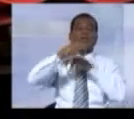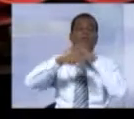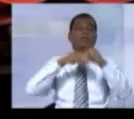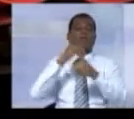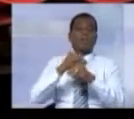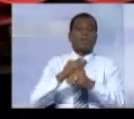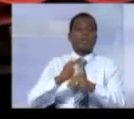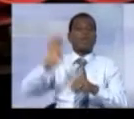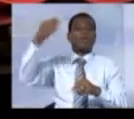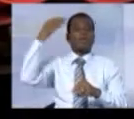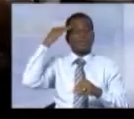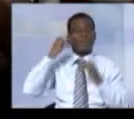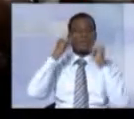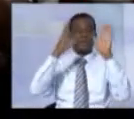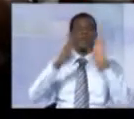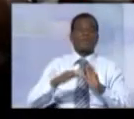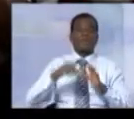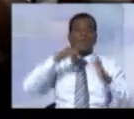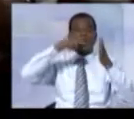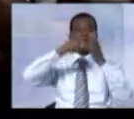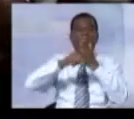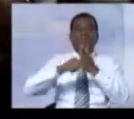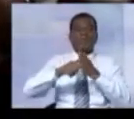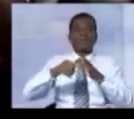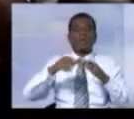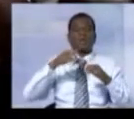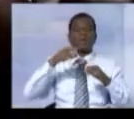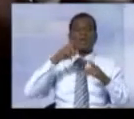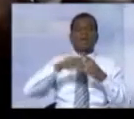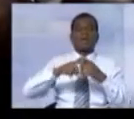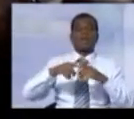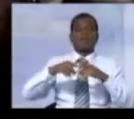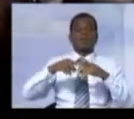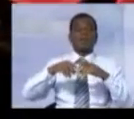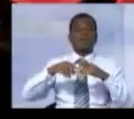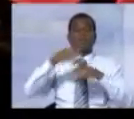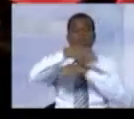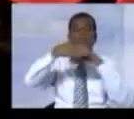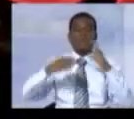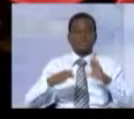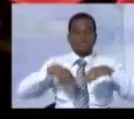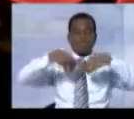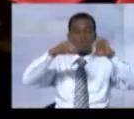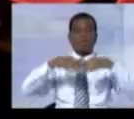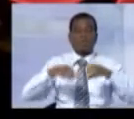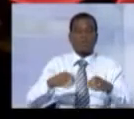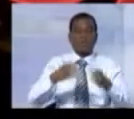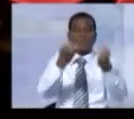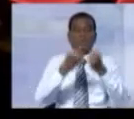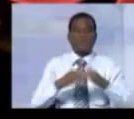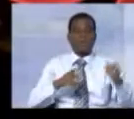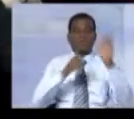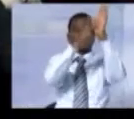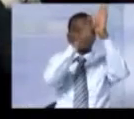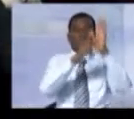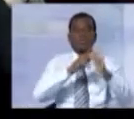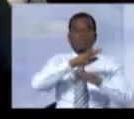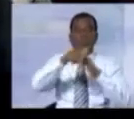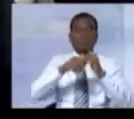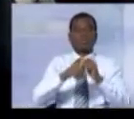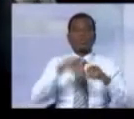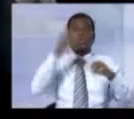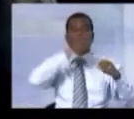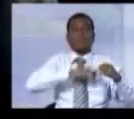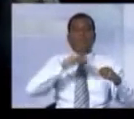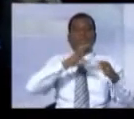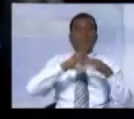Koné ministre ivoirien de la Poste et des TC à la Chambre de commerce et d'industrie de Paris visa à présenter les atouts de la Côte d'Ivoire pour